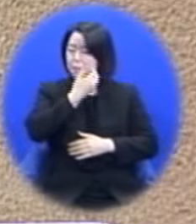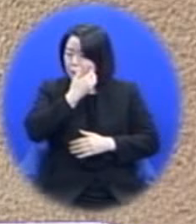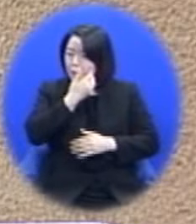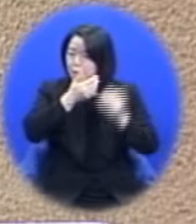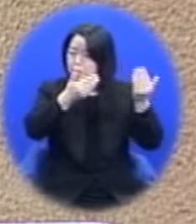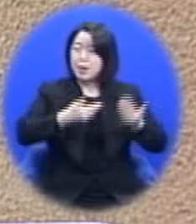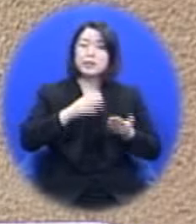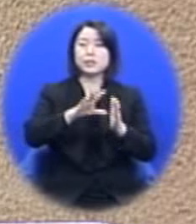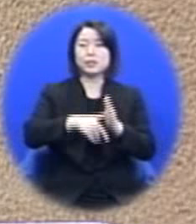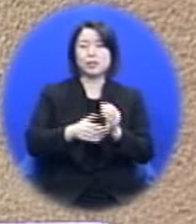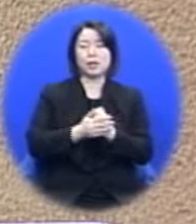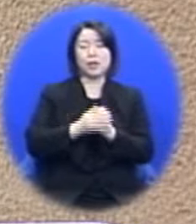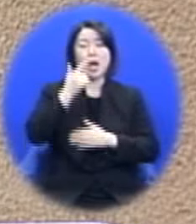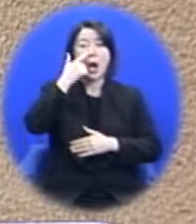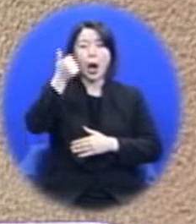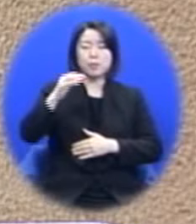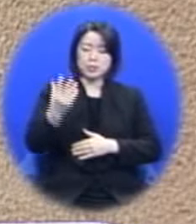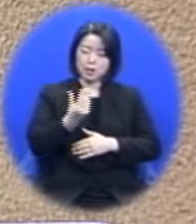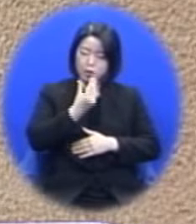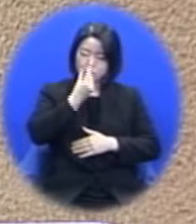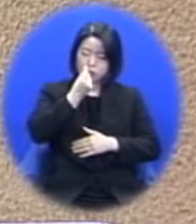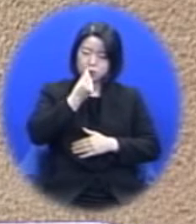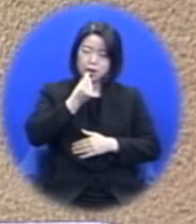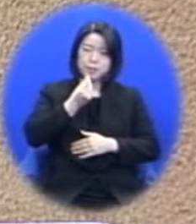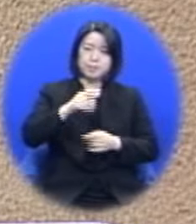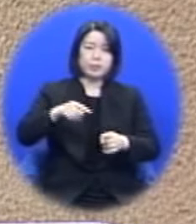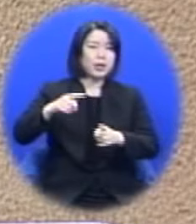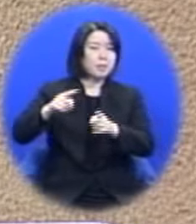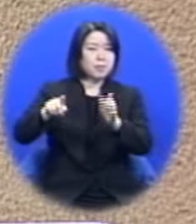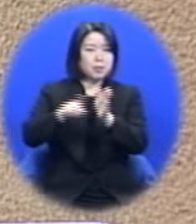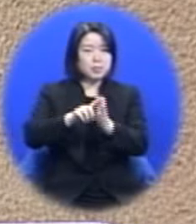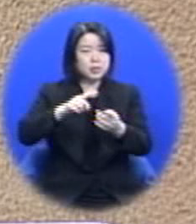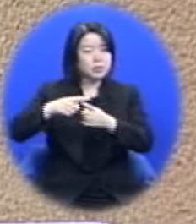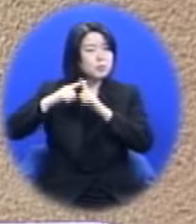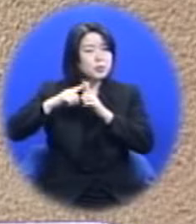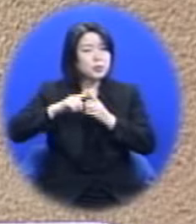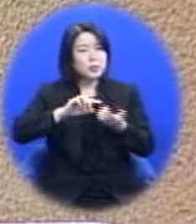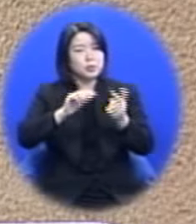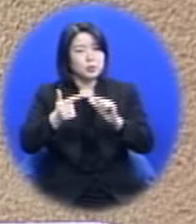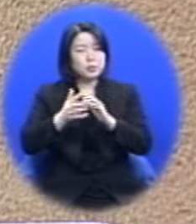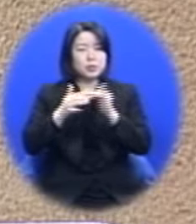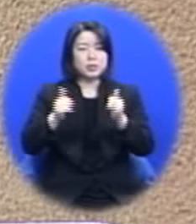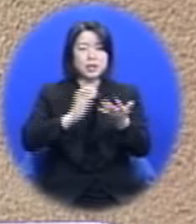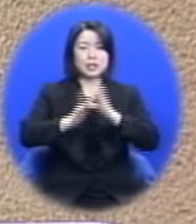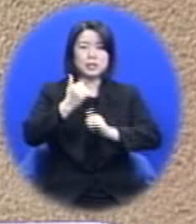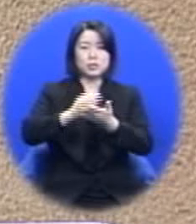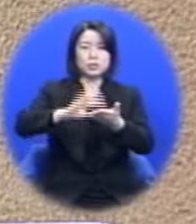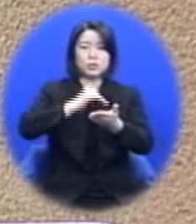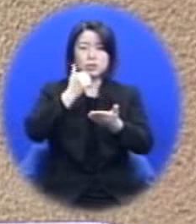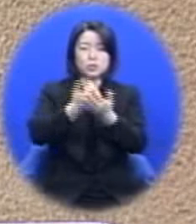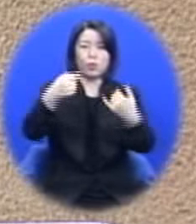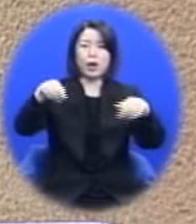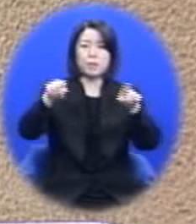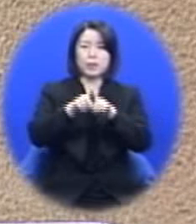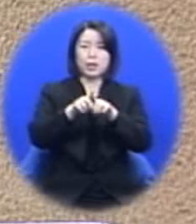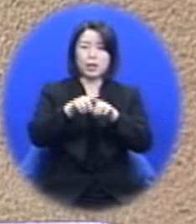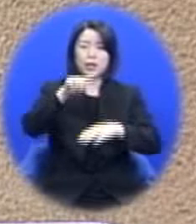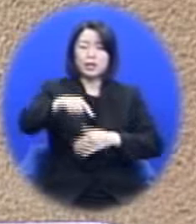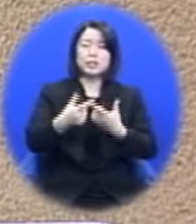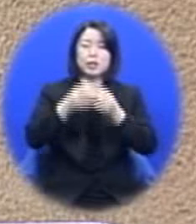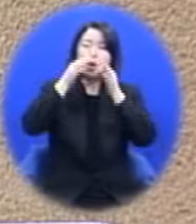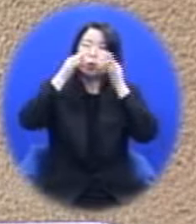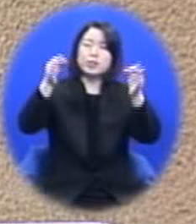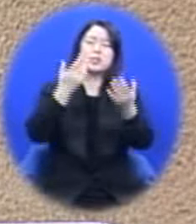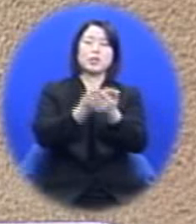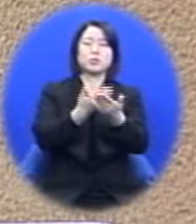받을 때, 아버지의 거룩한 순교자 예수 그리스도와 함께 이렇게 외치게 하소서. 이제